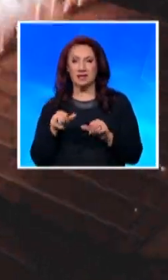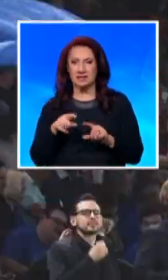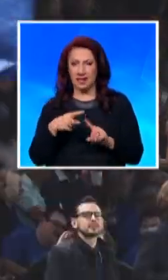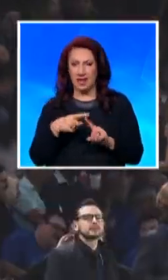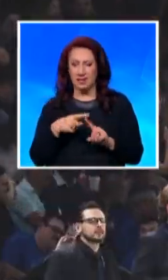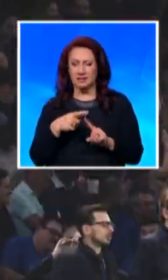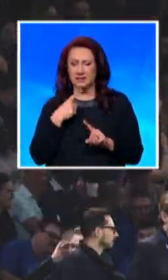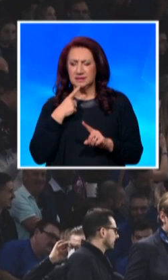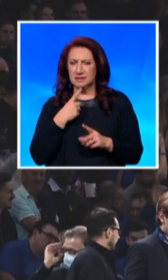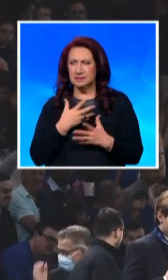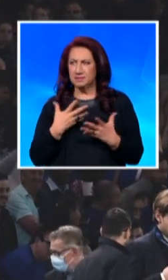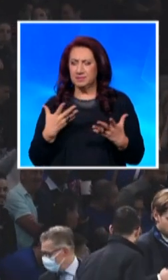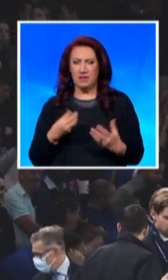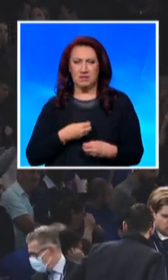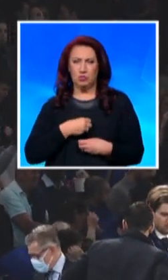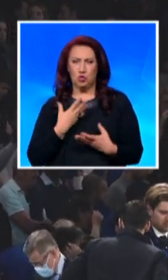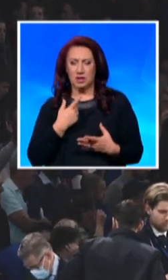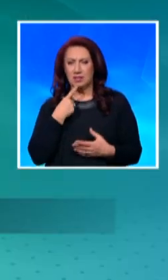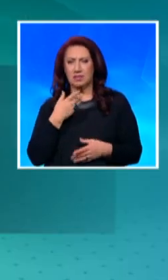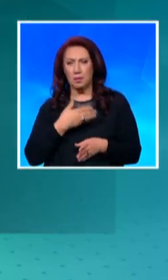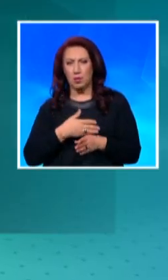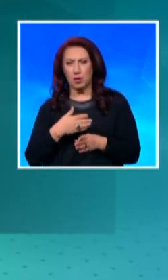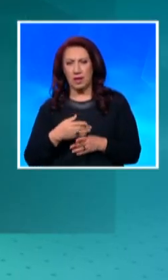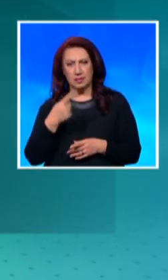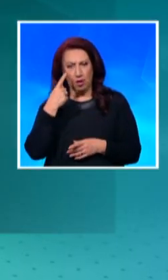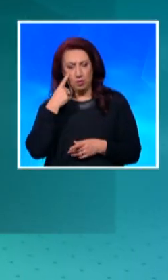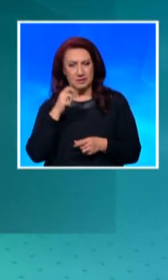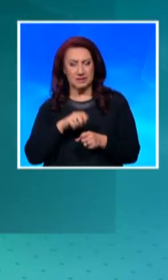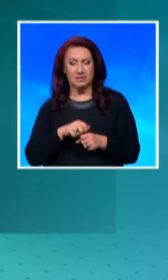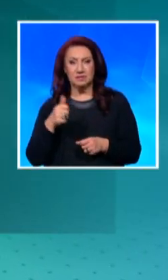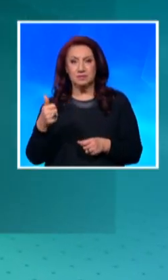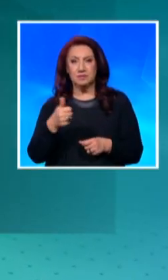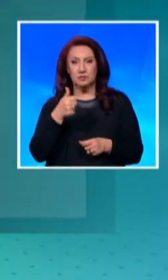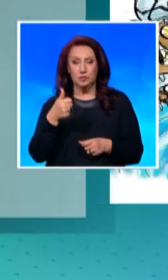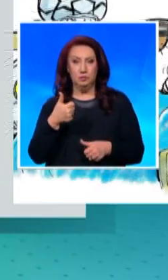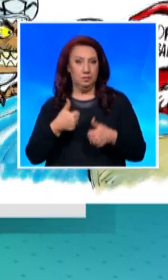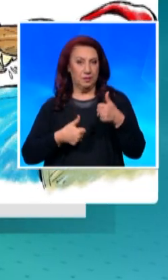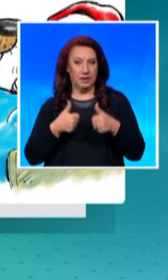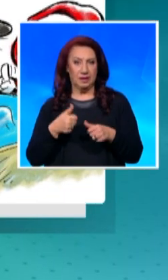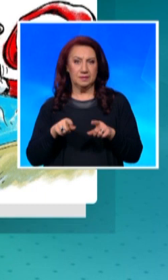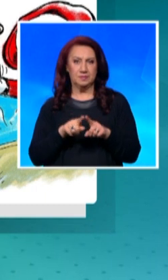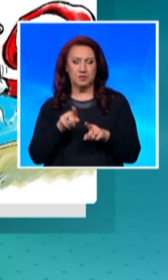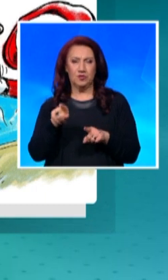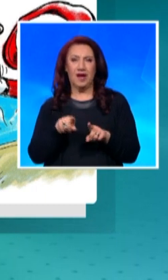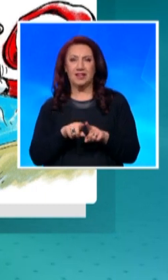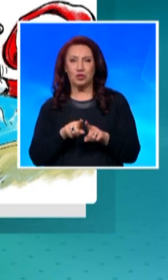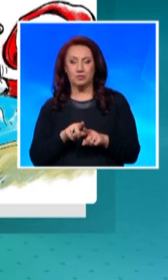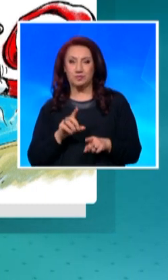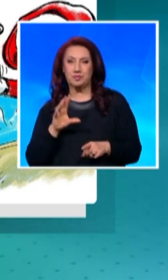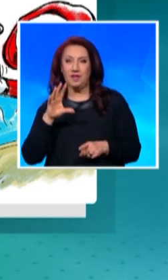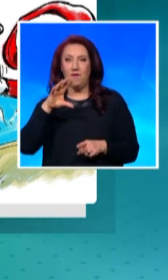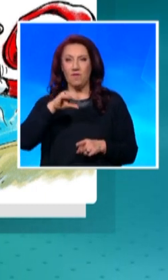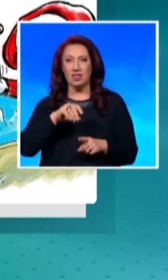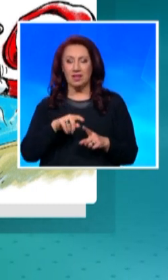многото възмутил се от поредния опит за създаването на суперлига. Суперлигата е вълкът, който се е дигизирал като бабата, опитващ